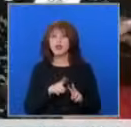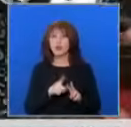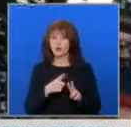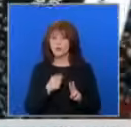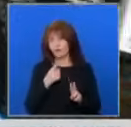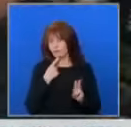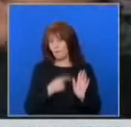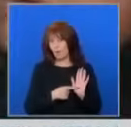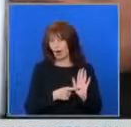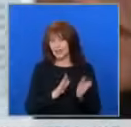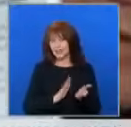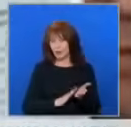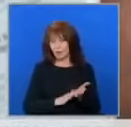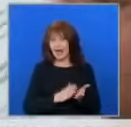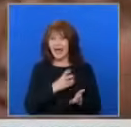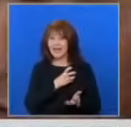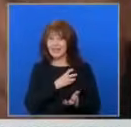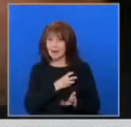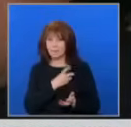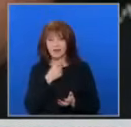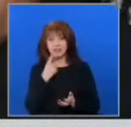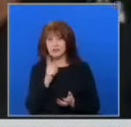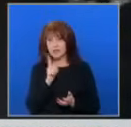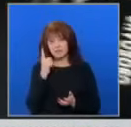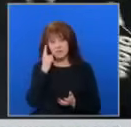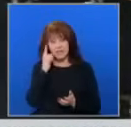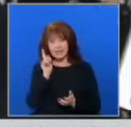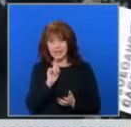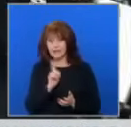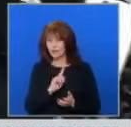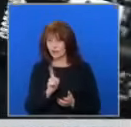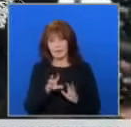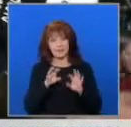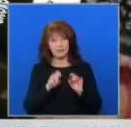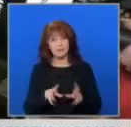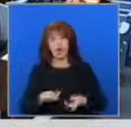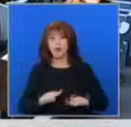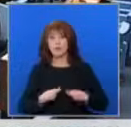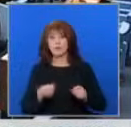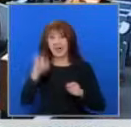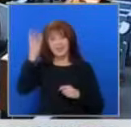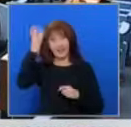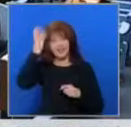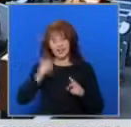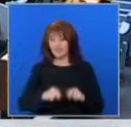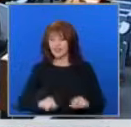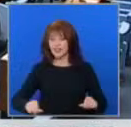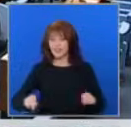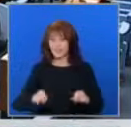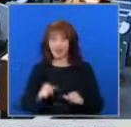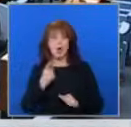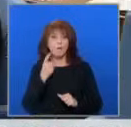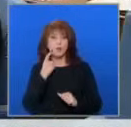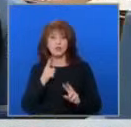показа и документи. От ГЕРБ и ДПС заявиха, че не са запознати, но няма да допуснат продажбата на държавни земи. Борисов и Пеевски обясниха, че